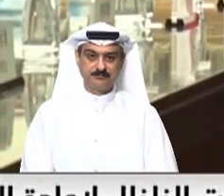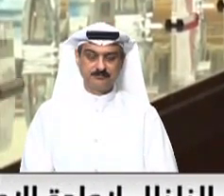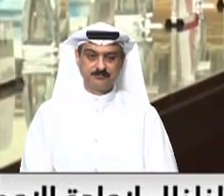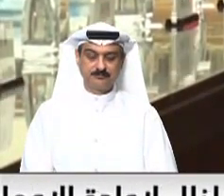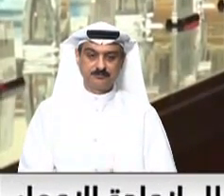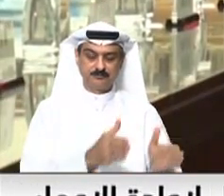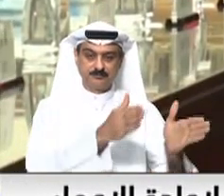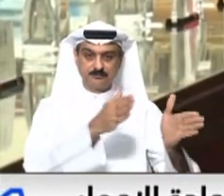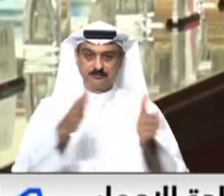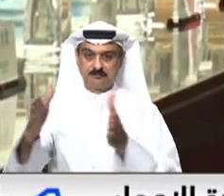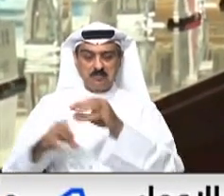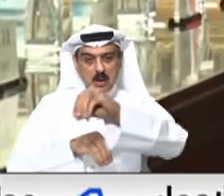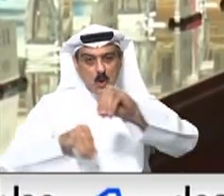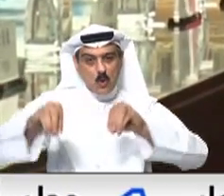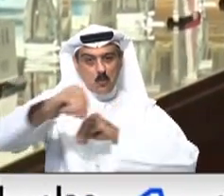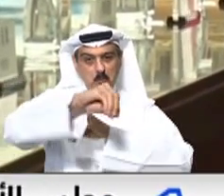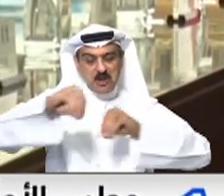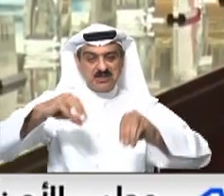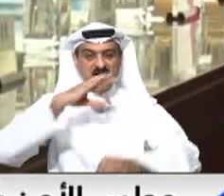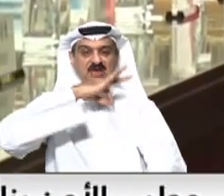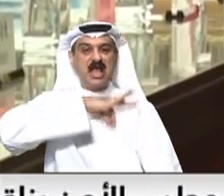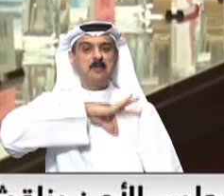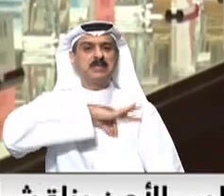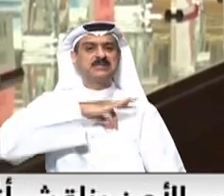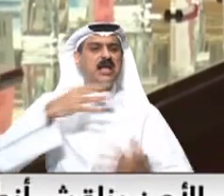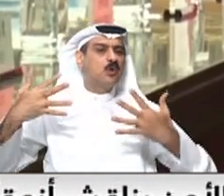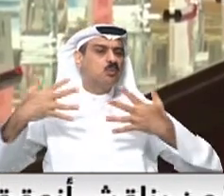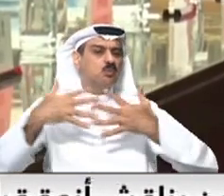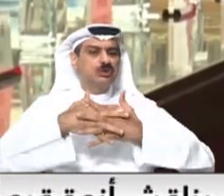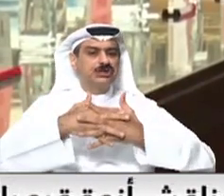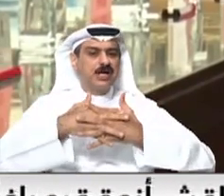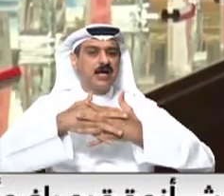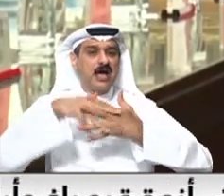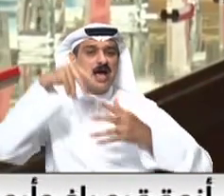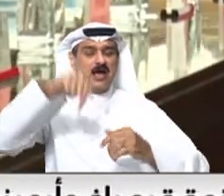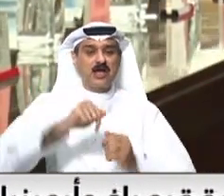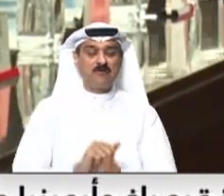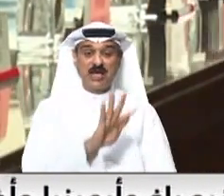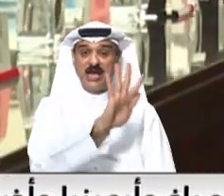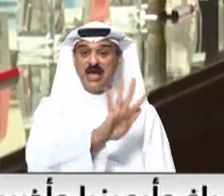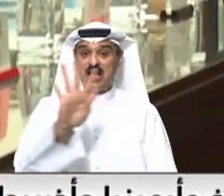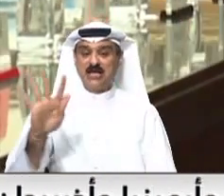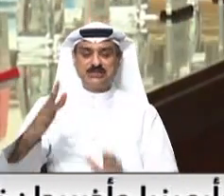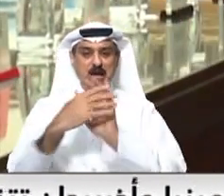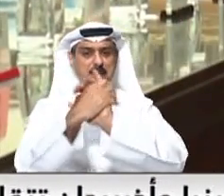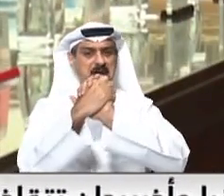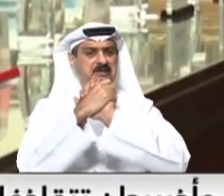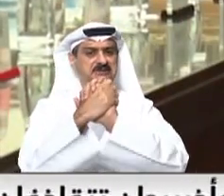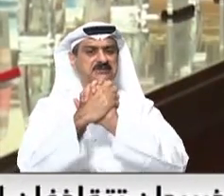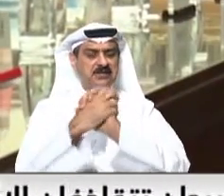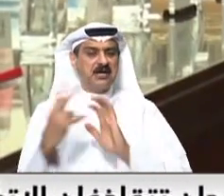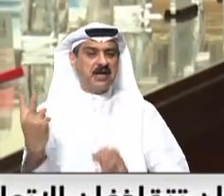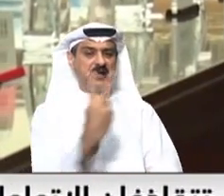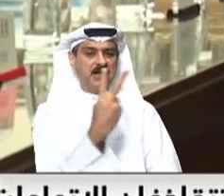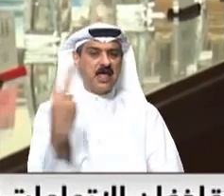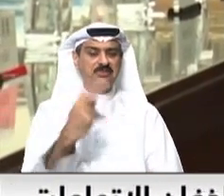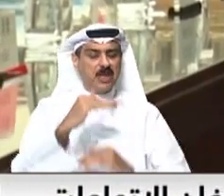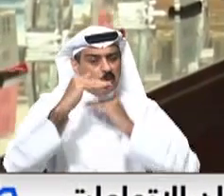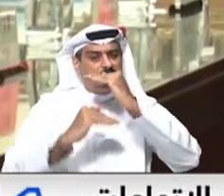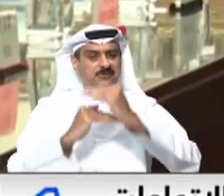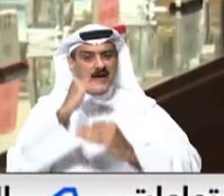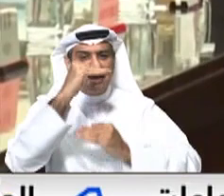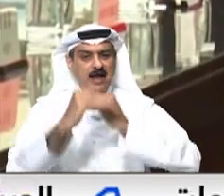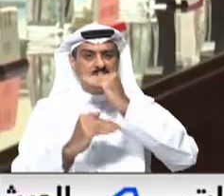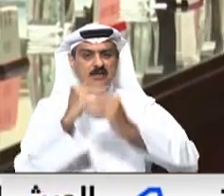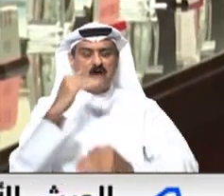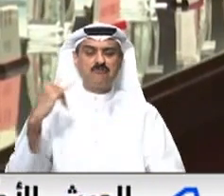تحقيق المنفعة المتبادلة للمصالح المشتركة ورفع مستوى الرفاه للشعبين الصديقين وتعزيز سبل التقدم والتنمية